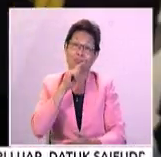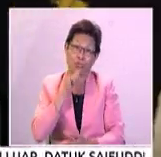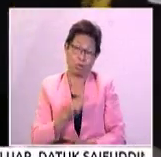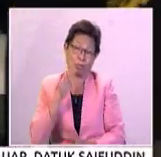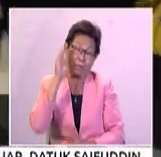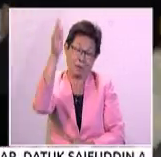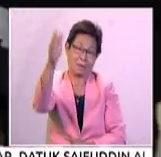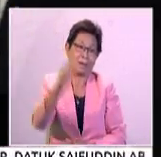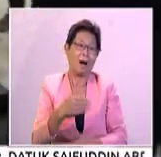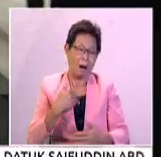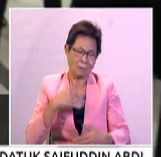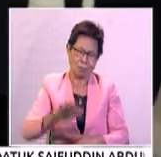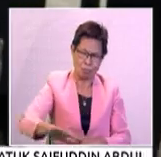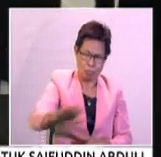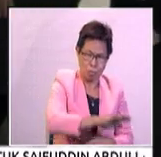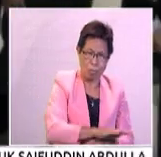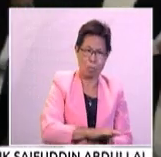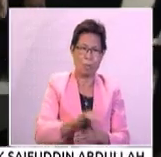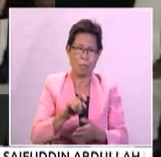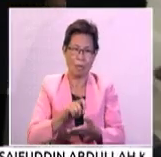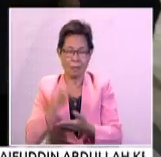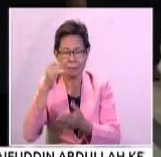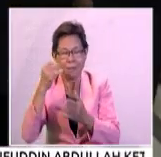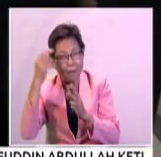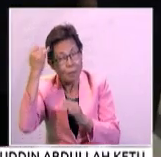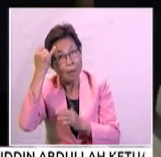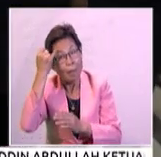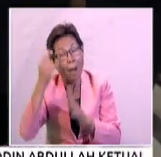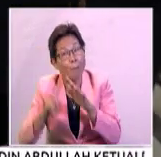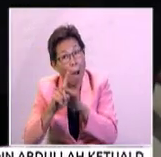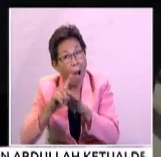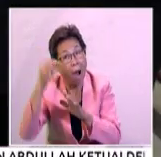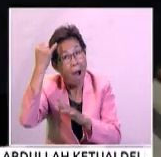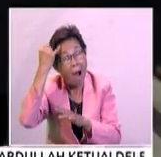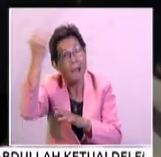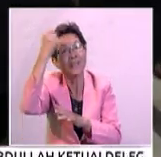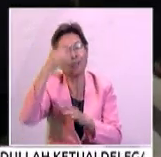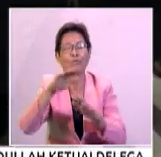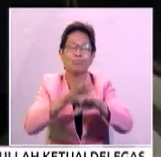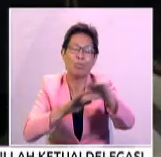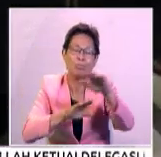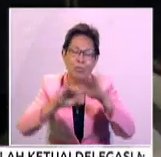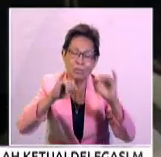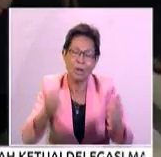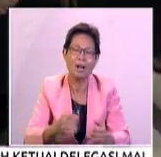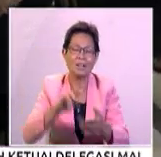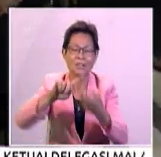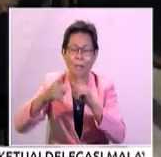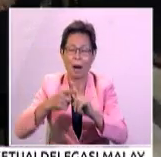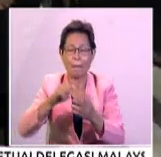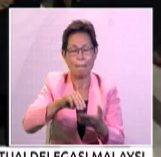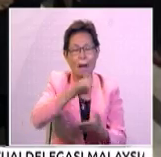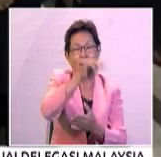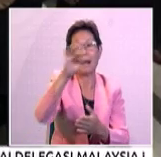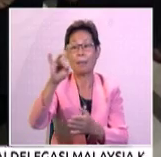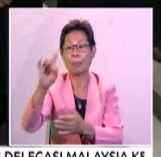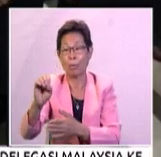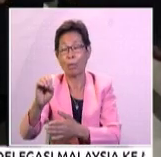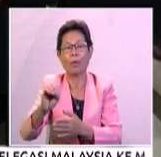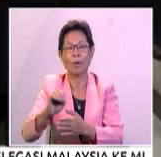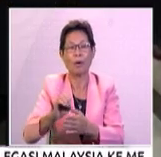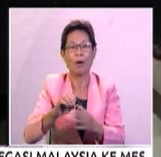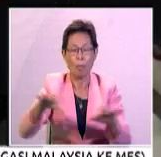bahkan ada kalangan mereka turut merencanakan idea sendiri bagi keselesaan jemaah. Sahabat Maktab 80 antaranya